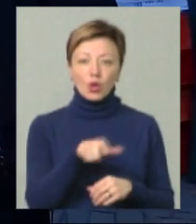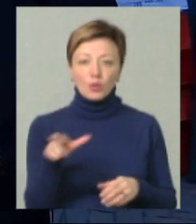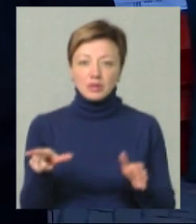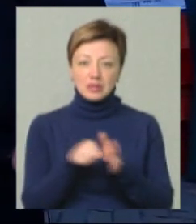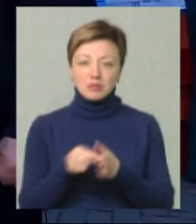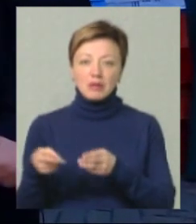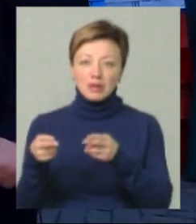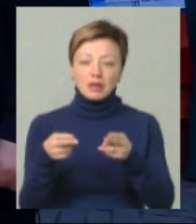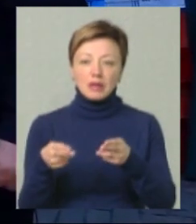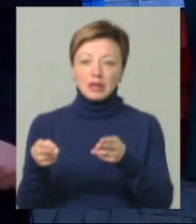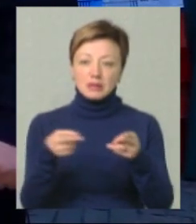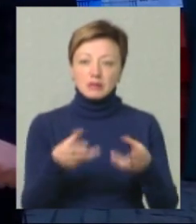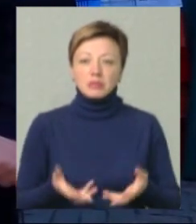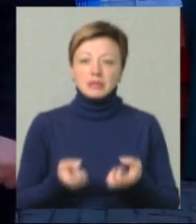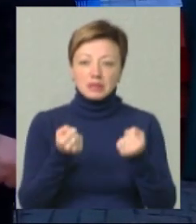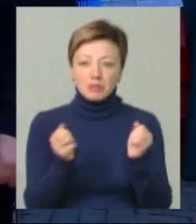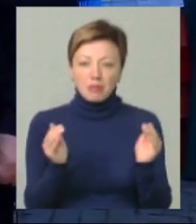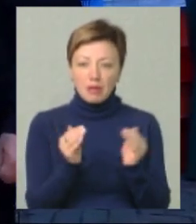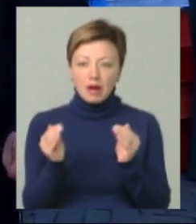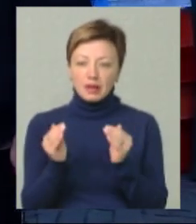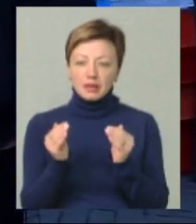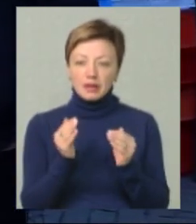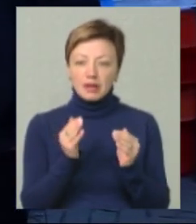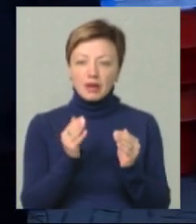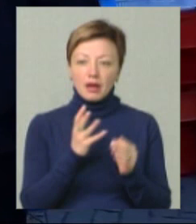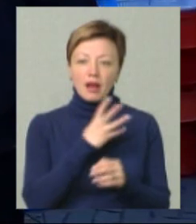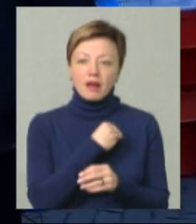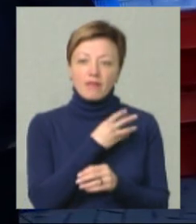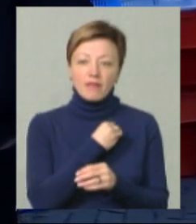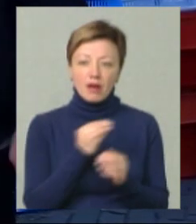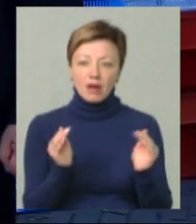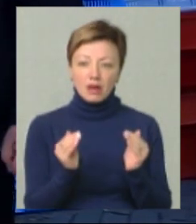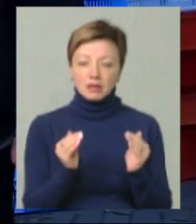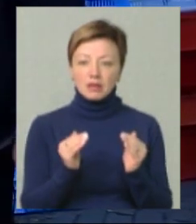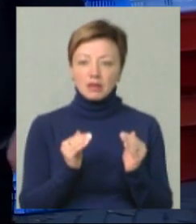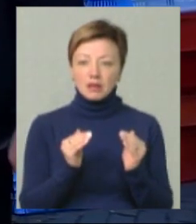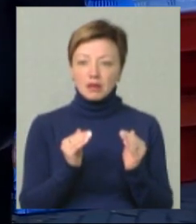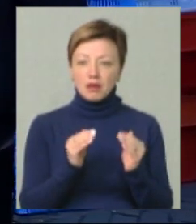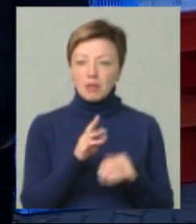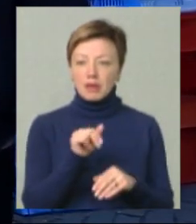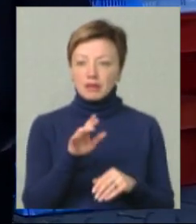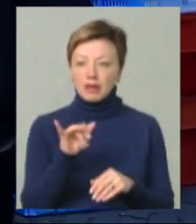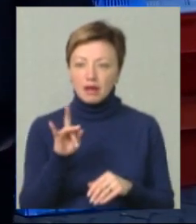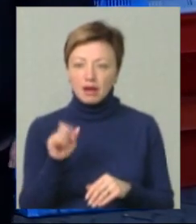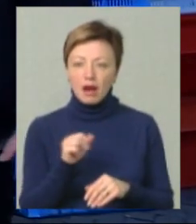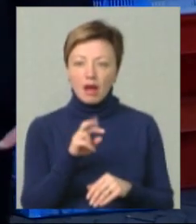їздили, спасти маленьких львят, спасти пантеру, спасти